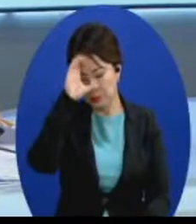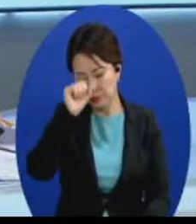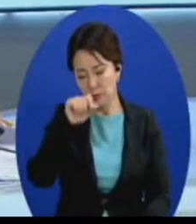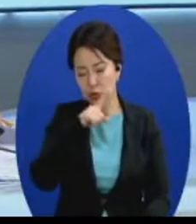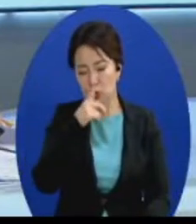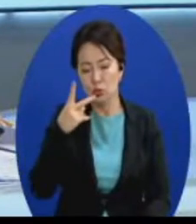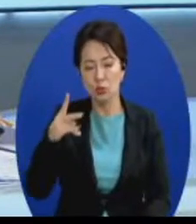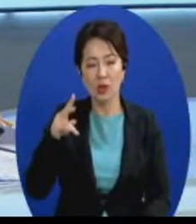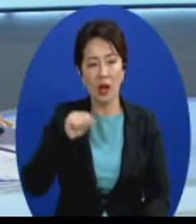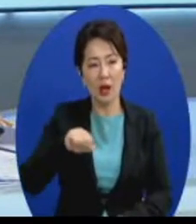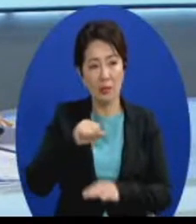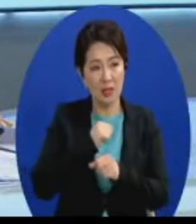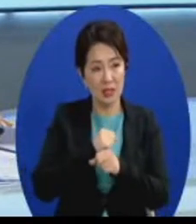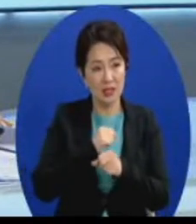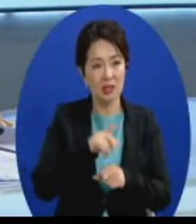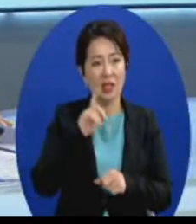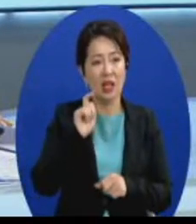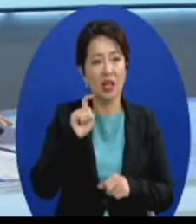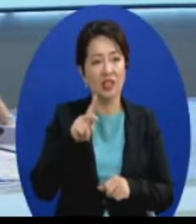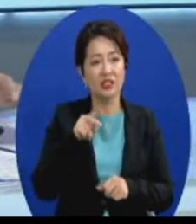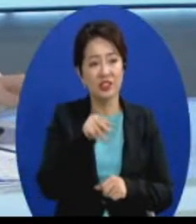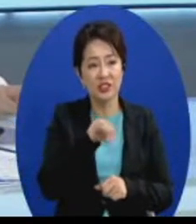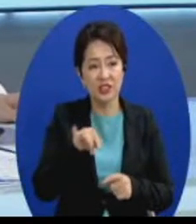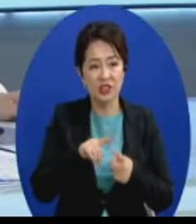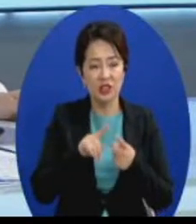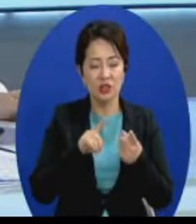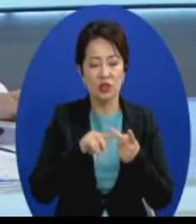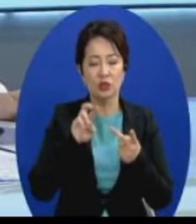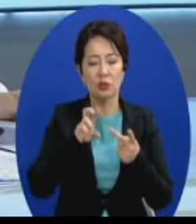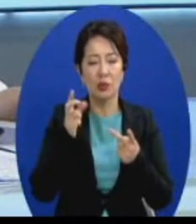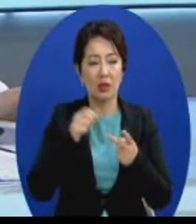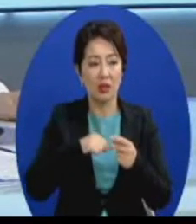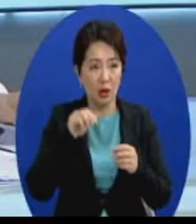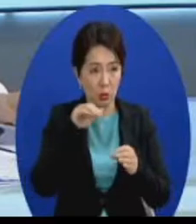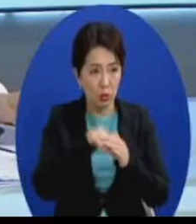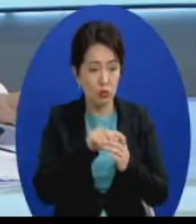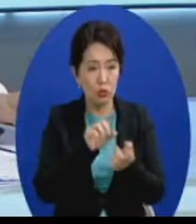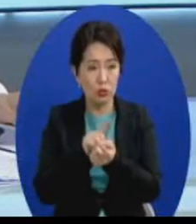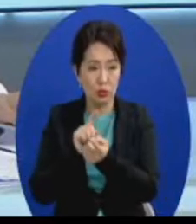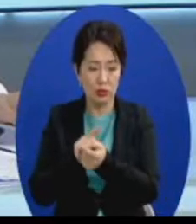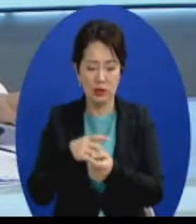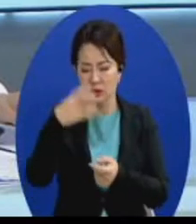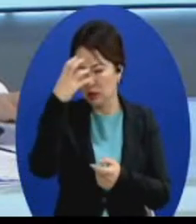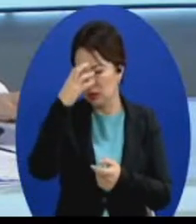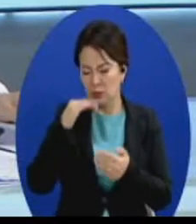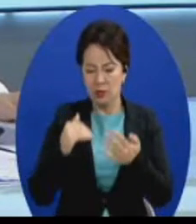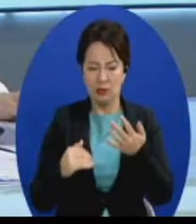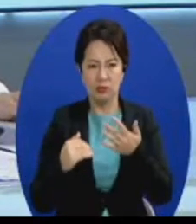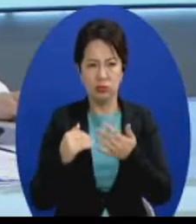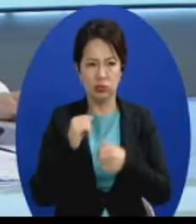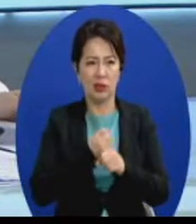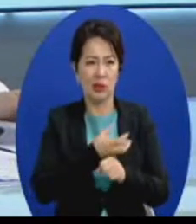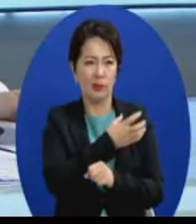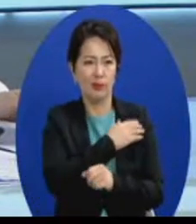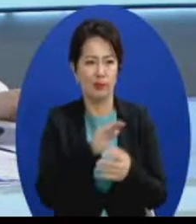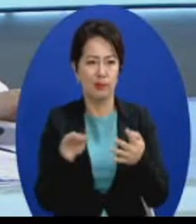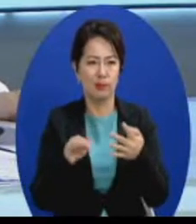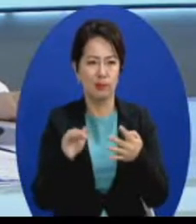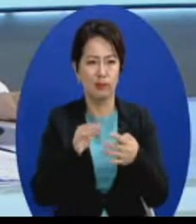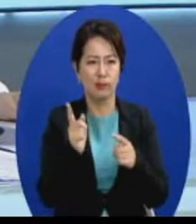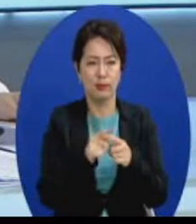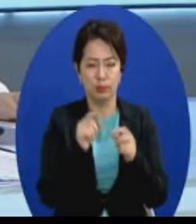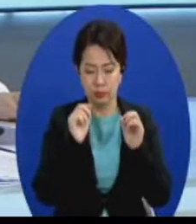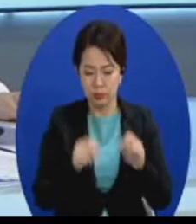ажиллаа. Ерөнхийдөө Тэнтэн Сүхбаатар аймгийн иргэдтэй уулзсан байна. Засгийн газрын тухайд бүх шатны сахилах хариуцлагаа дээшлүүлж иргэдтэй түргэн шуурхай